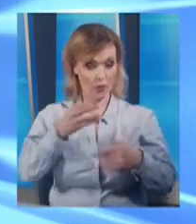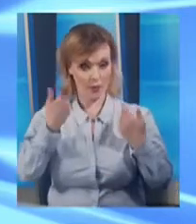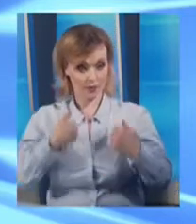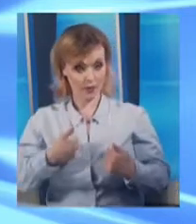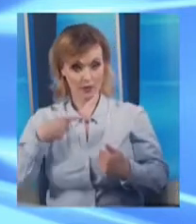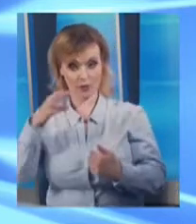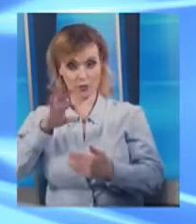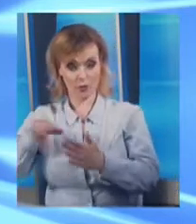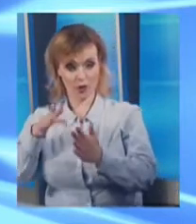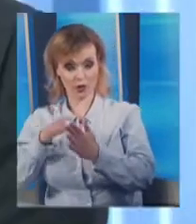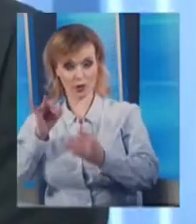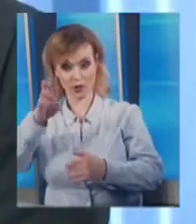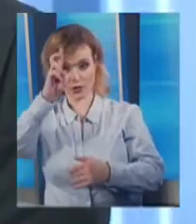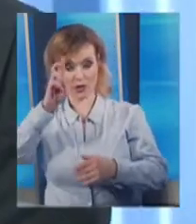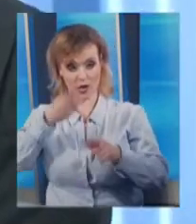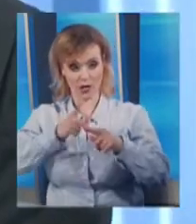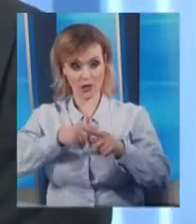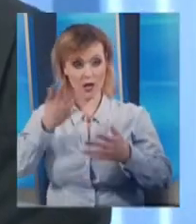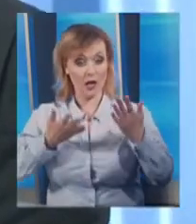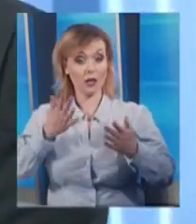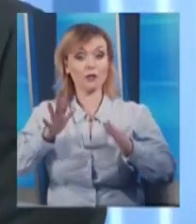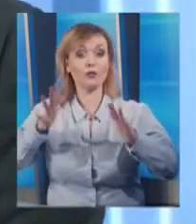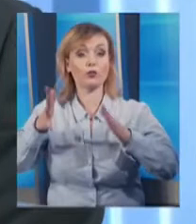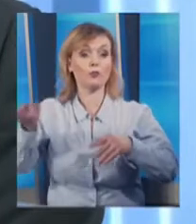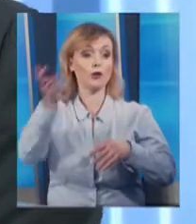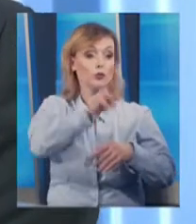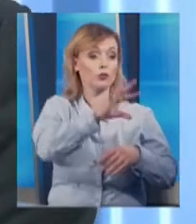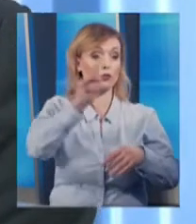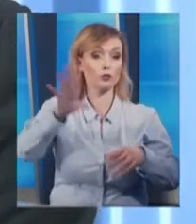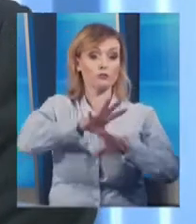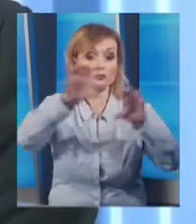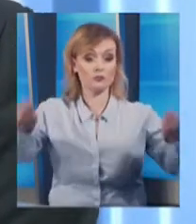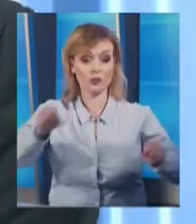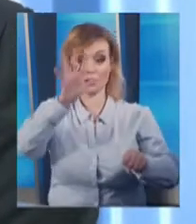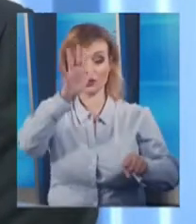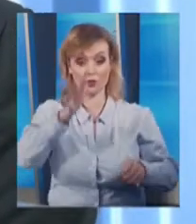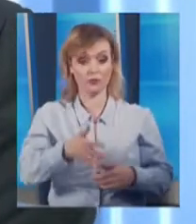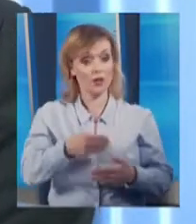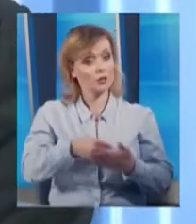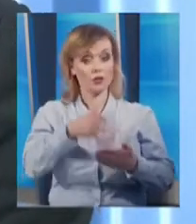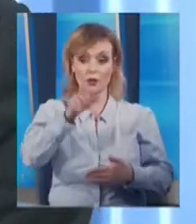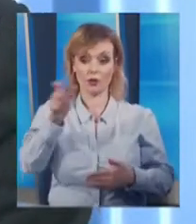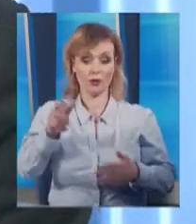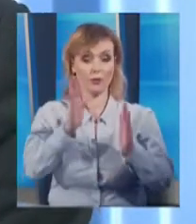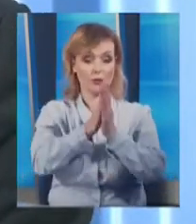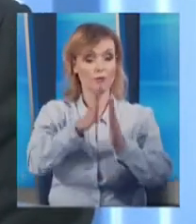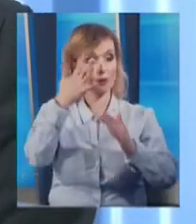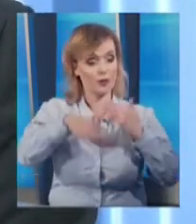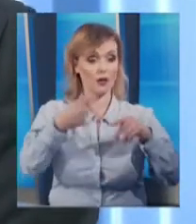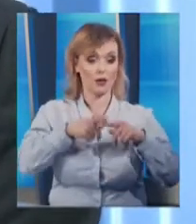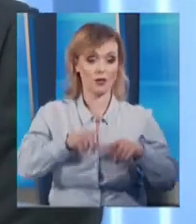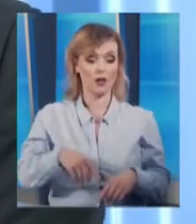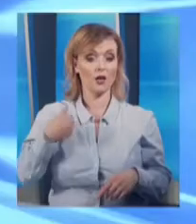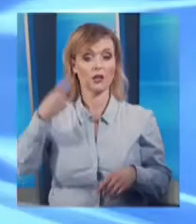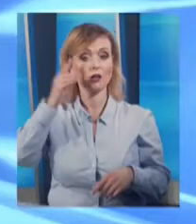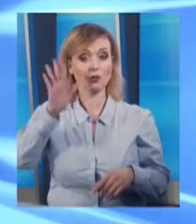despre orașul și țara asta. Dacă, Doamne ferește, vine Dodon și pune stăpânire pe Chișinău, e grav, oameni buni. Vă rog să înțelegeți chestia asta. Eu nici nu